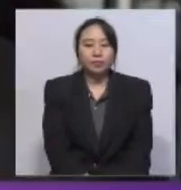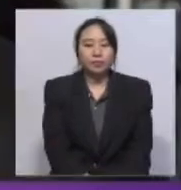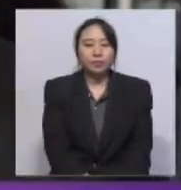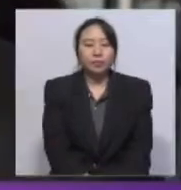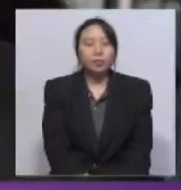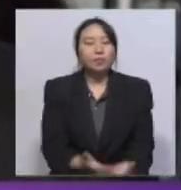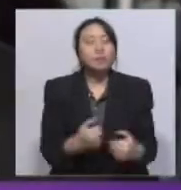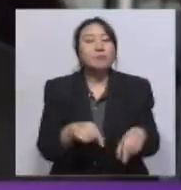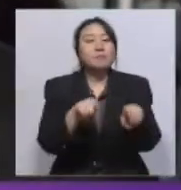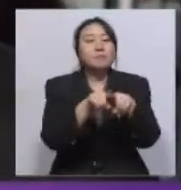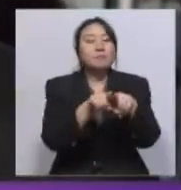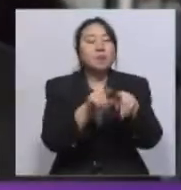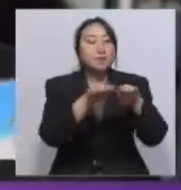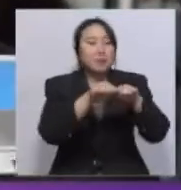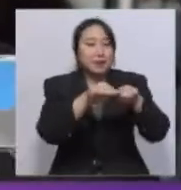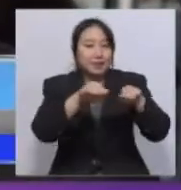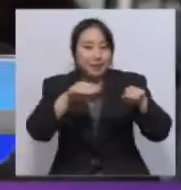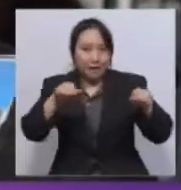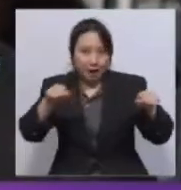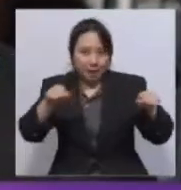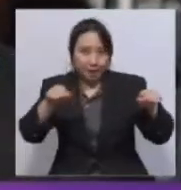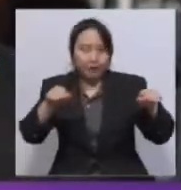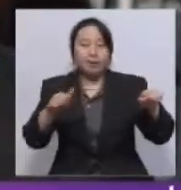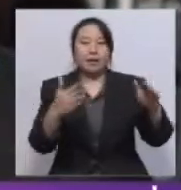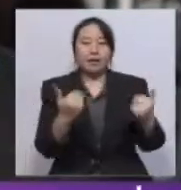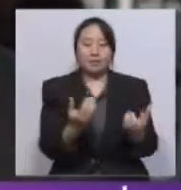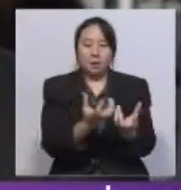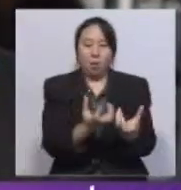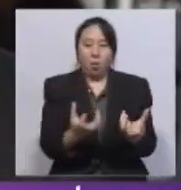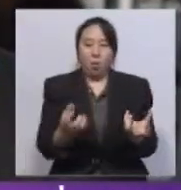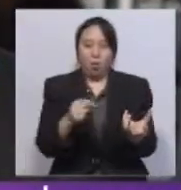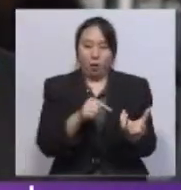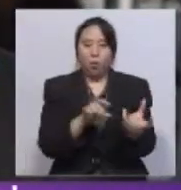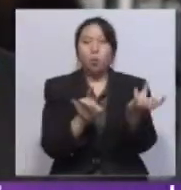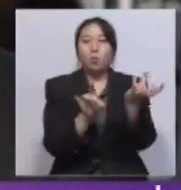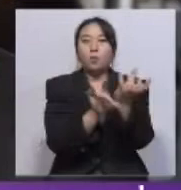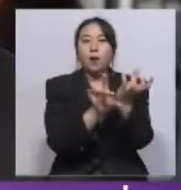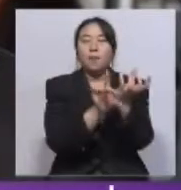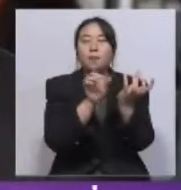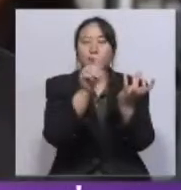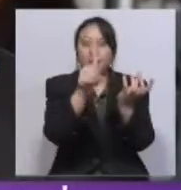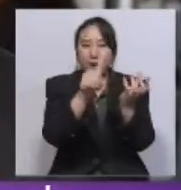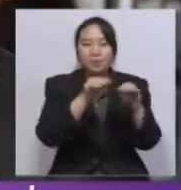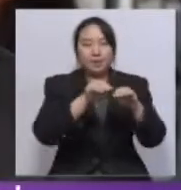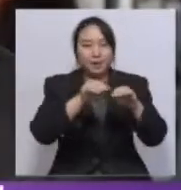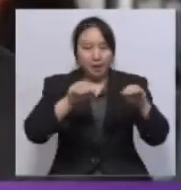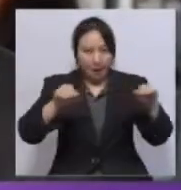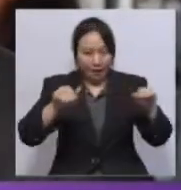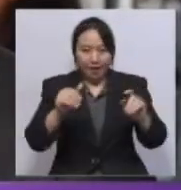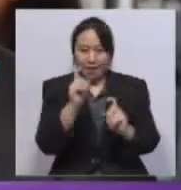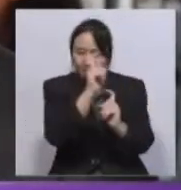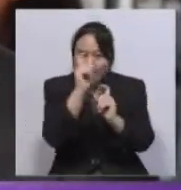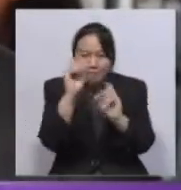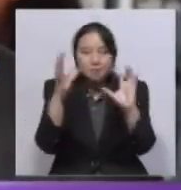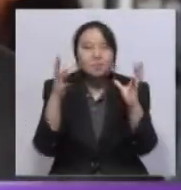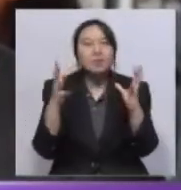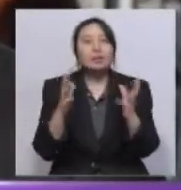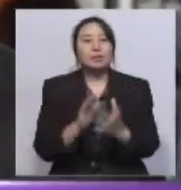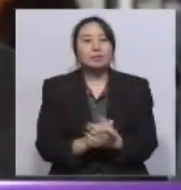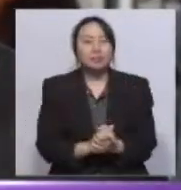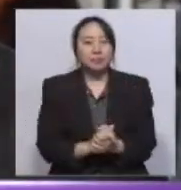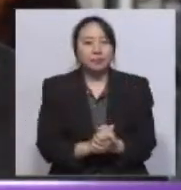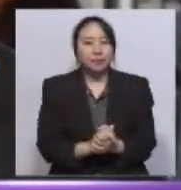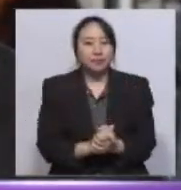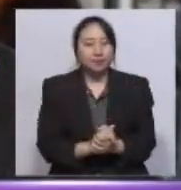น้อยก็เป็นมาตรฐานในระดับที่บอกว่าผลิตภัณฑ์มีคุณภาพมาตรฐานแล้วก็มีความปลอดภัยนะครับในระดับ